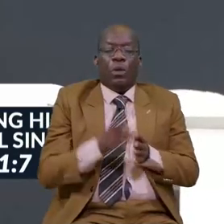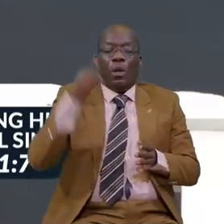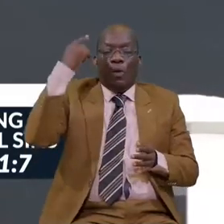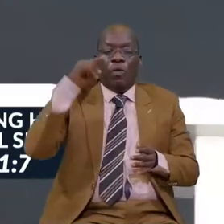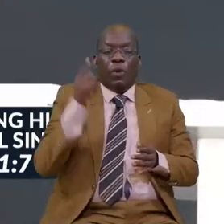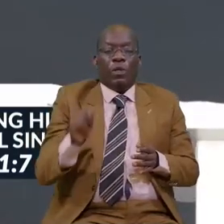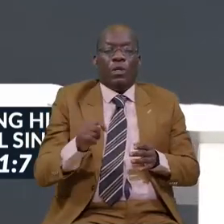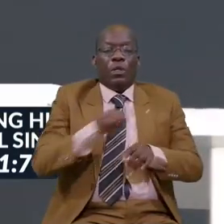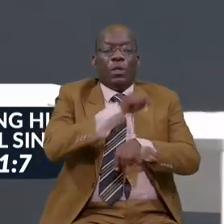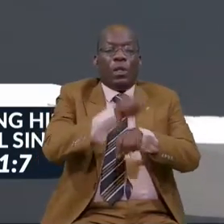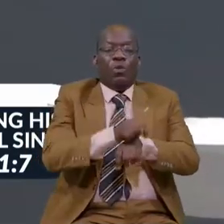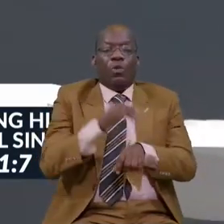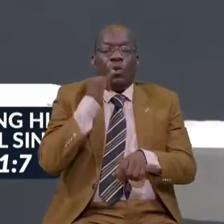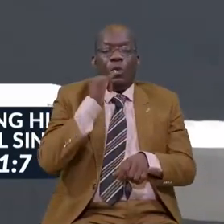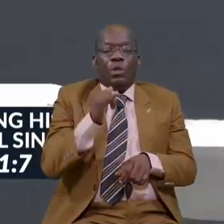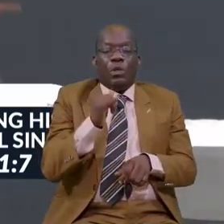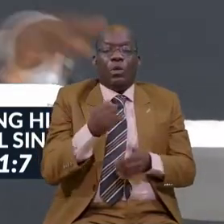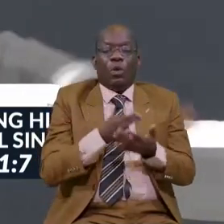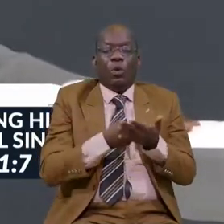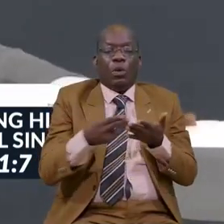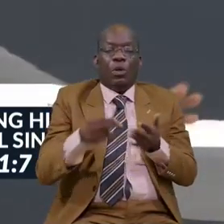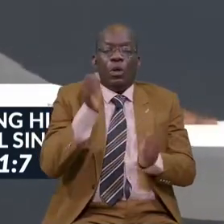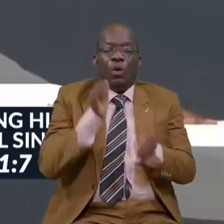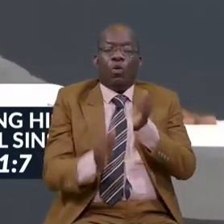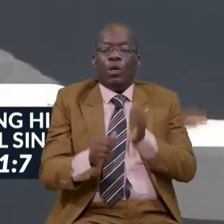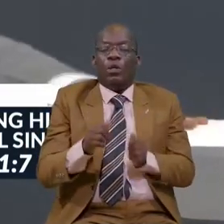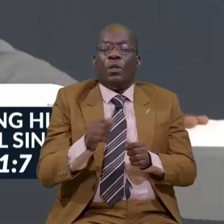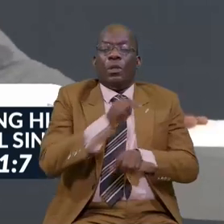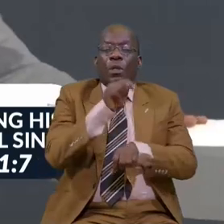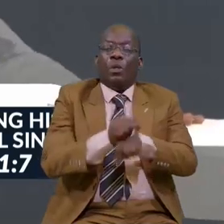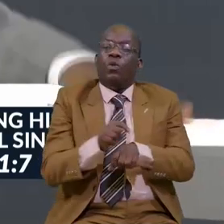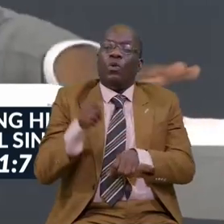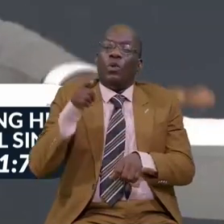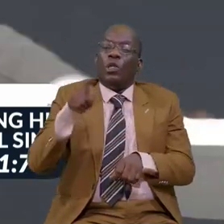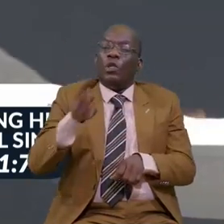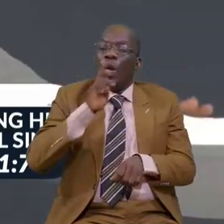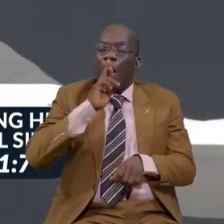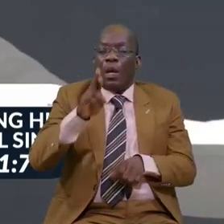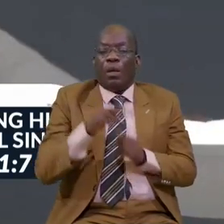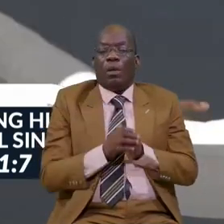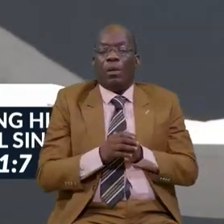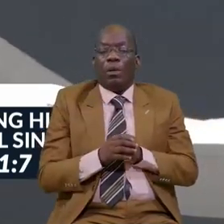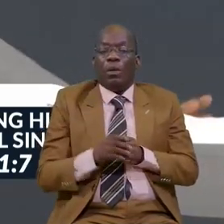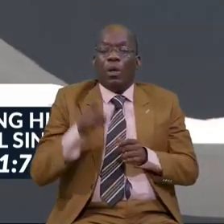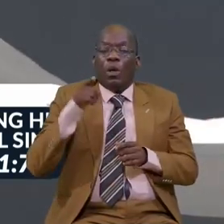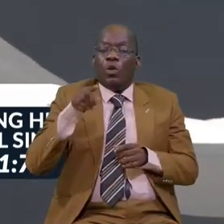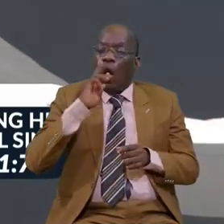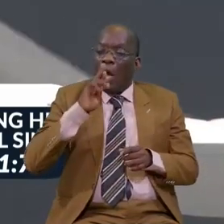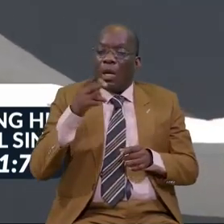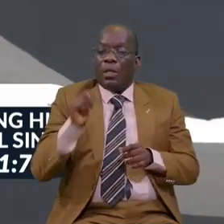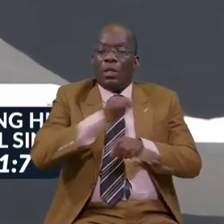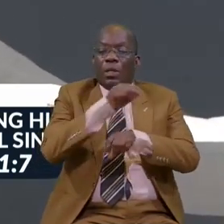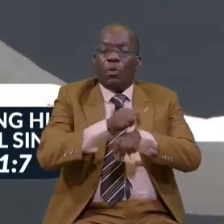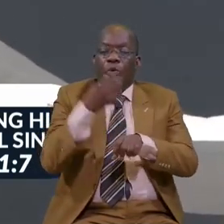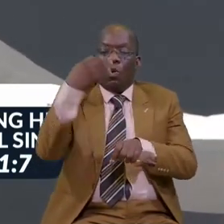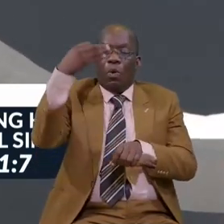le détruira, car le temple de Dieu est saint, et c'est ce que